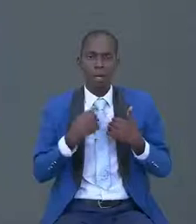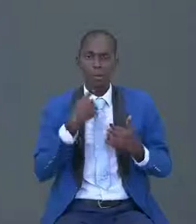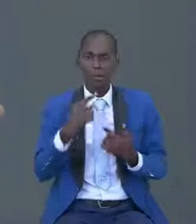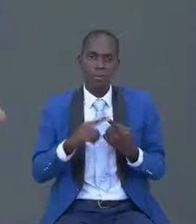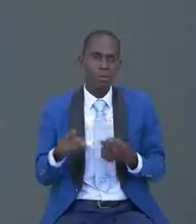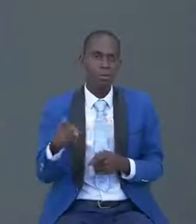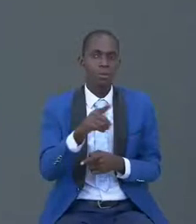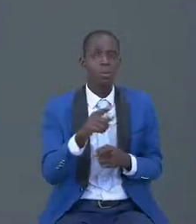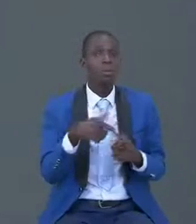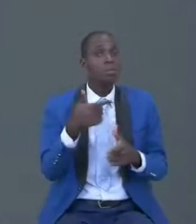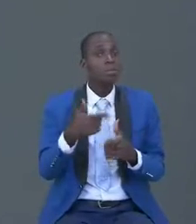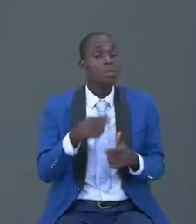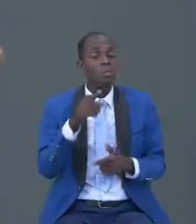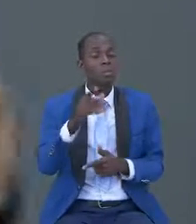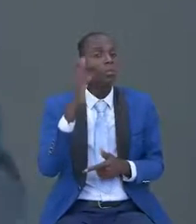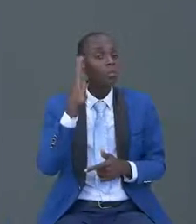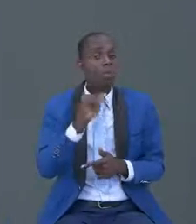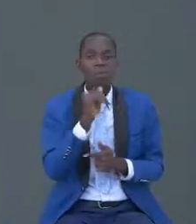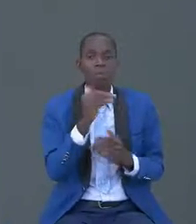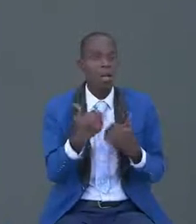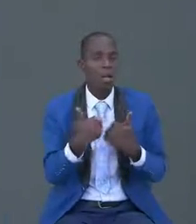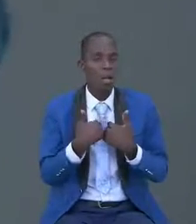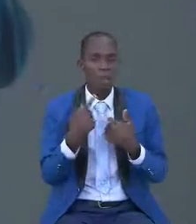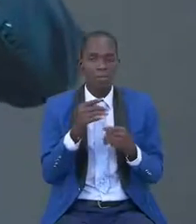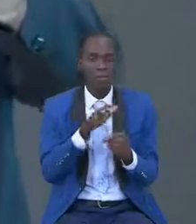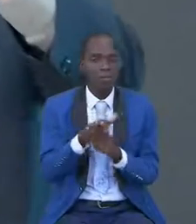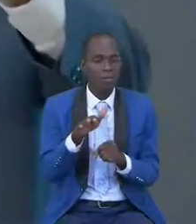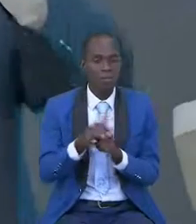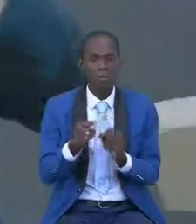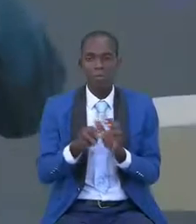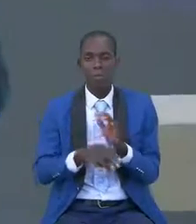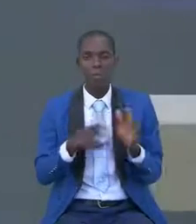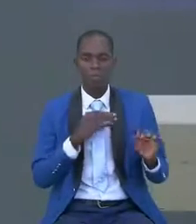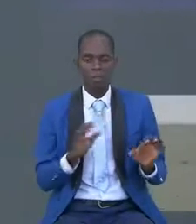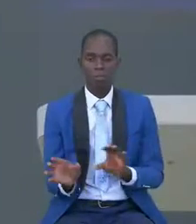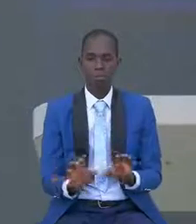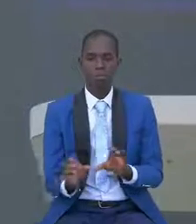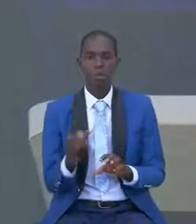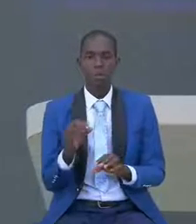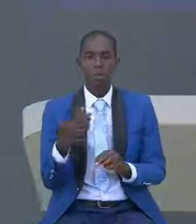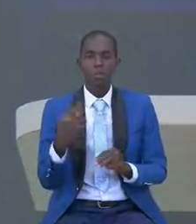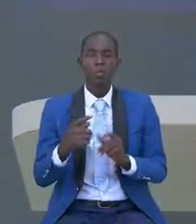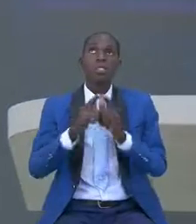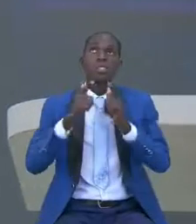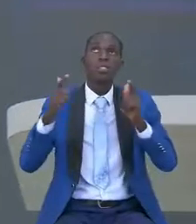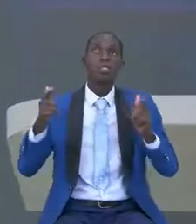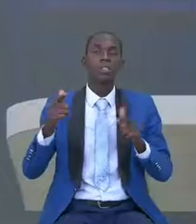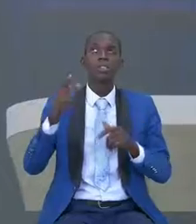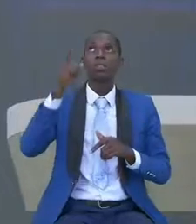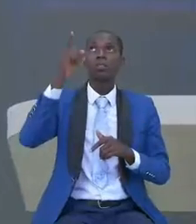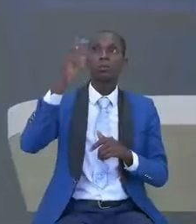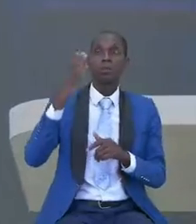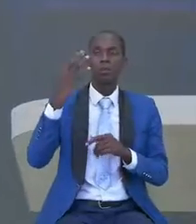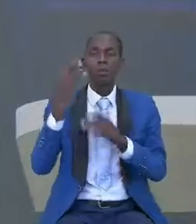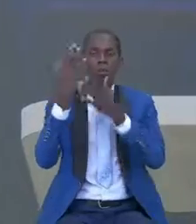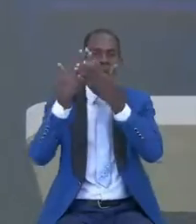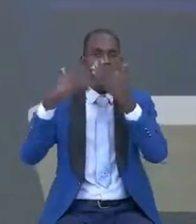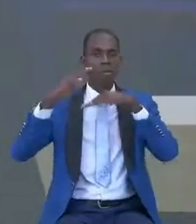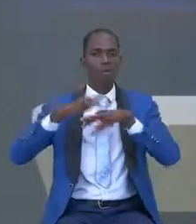Alors, tu n'auras pas l'accomplissement et la performance du grand Dieu du ciel qui